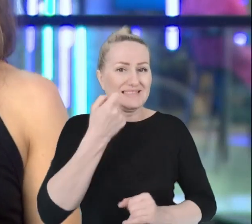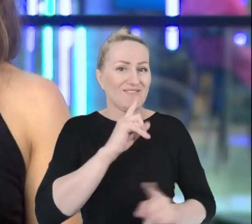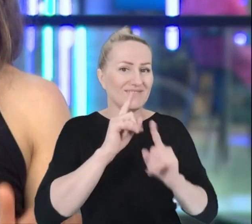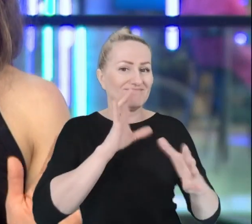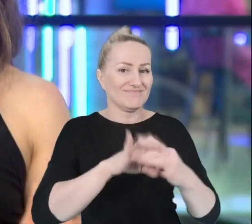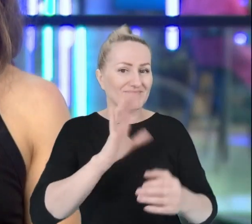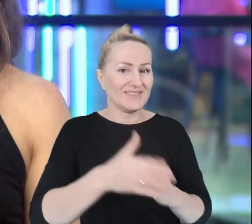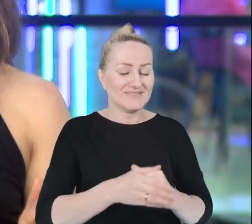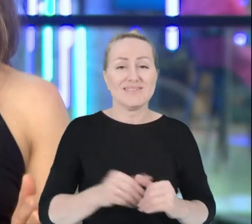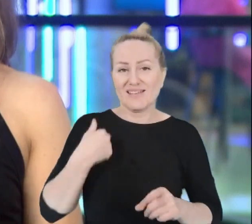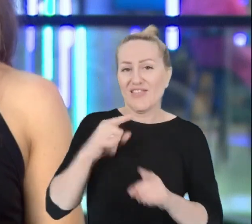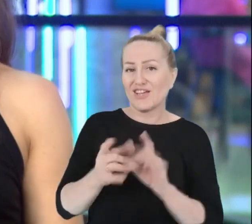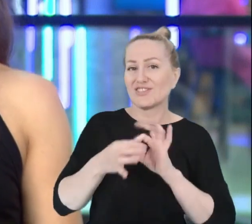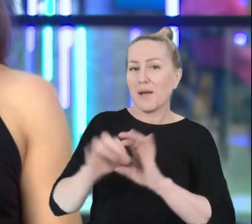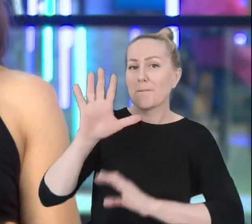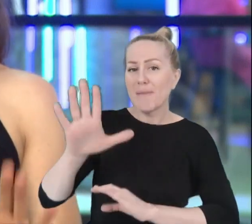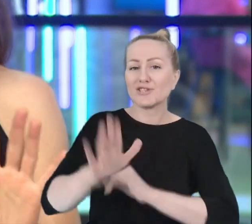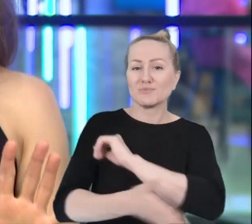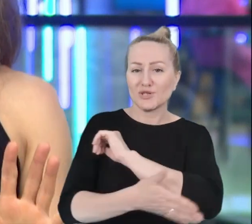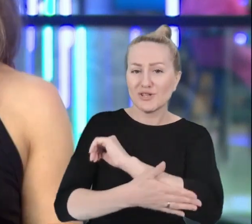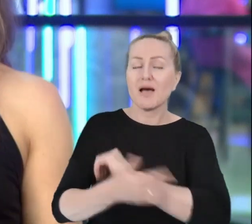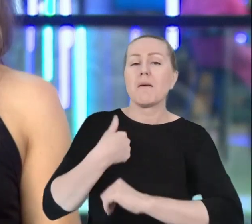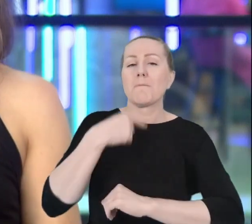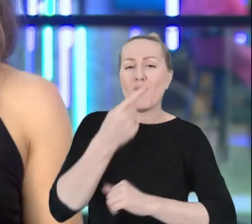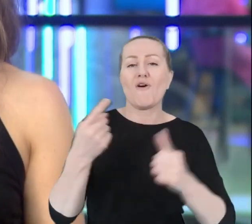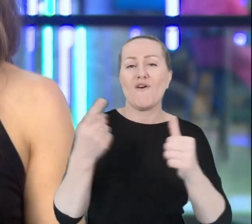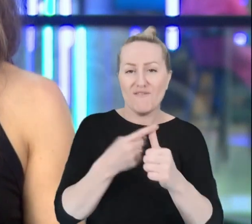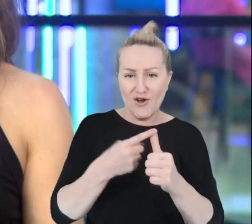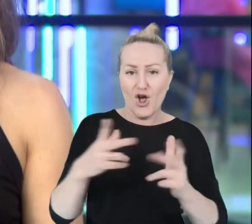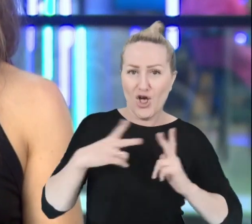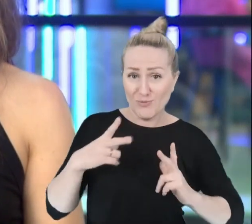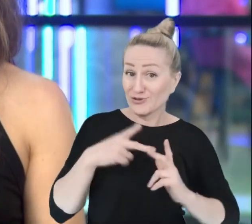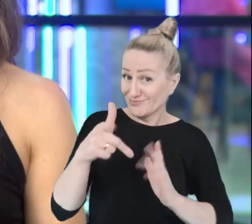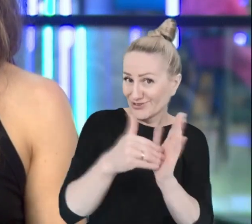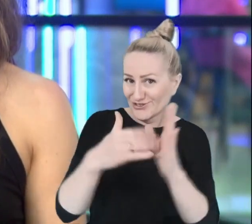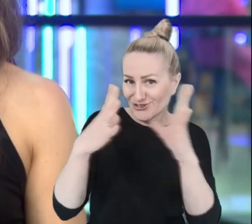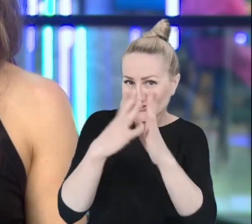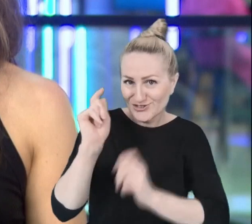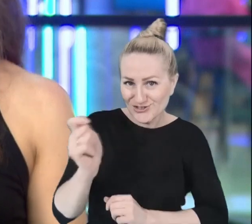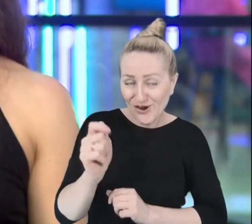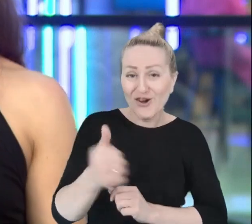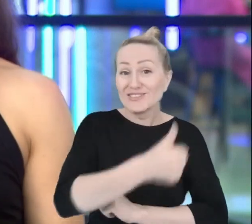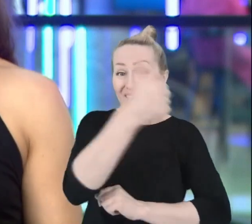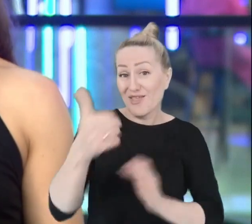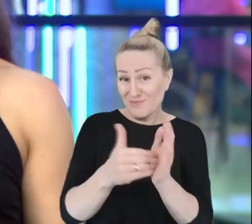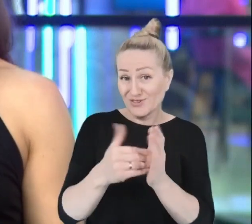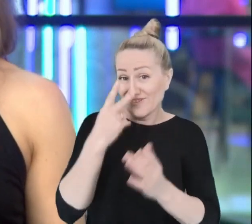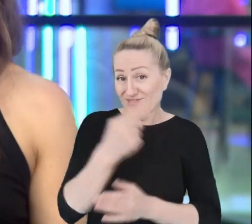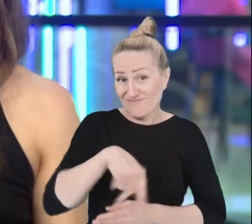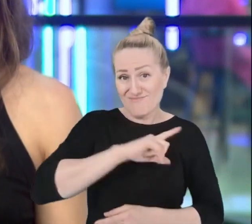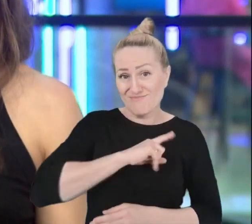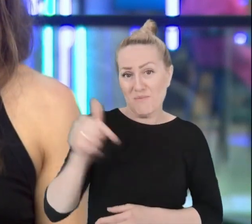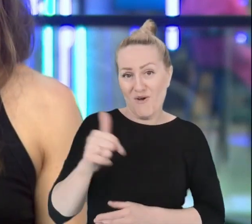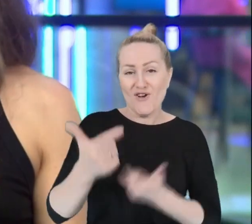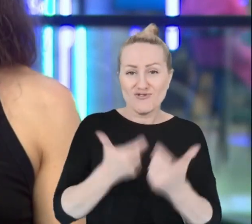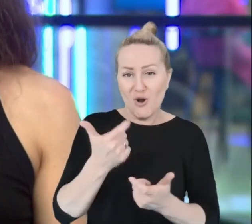pięcioma filarami, no więc powiedziałam o odpoczynku, a więc powtórzę, 10 godzin na dobę. Drodzy Państwo, powinniśmy nie